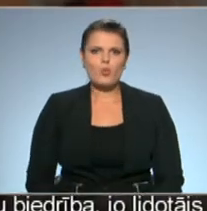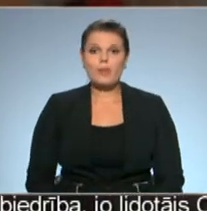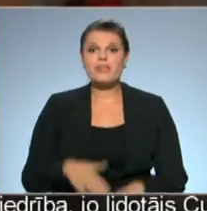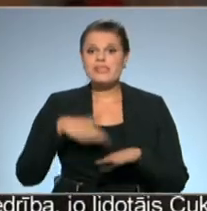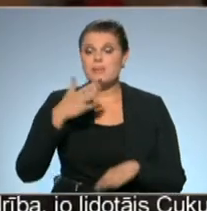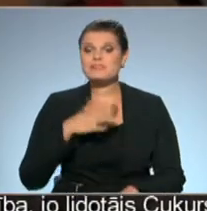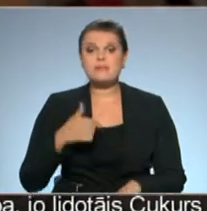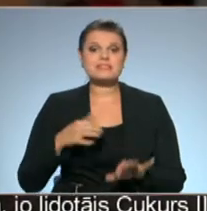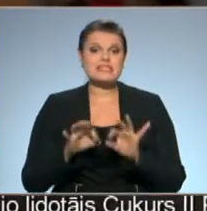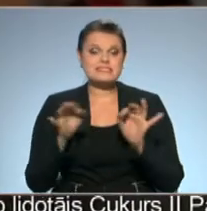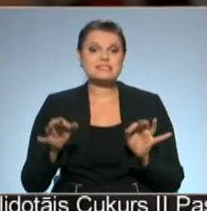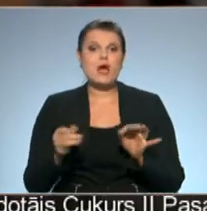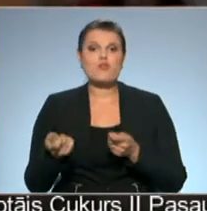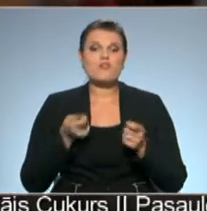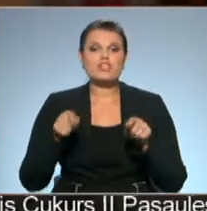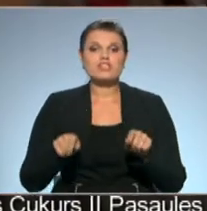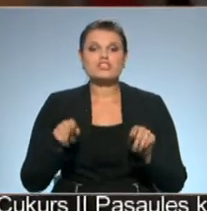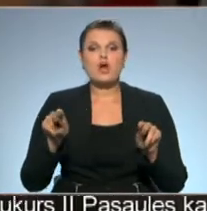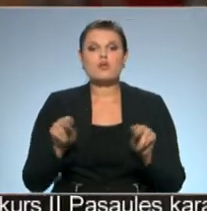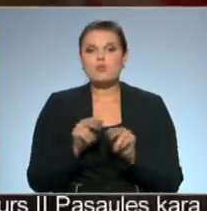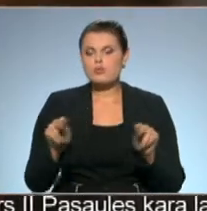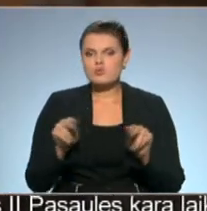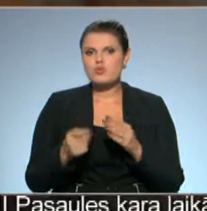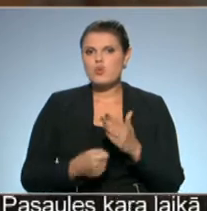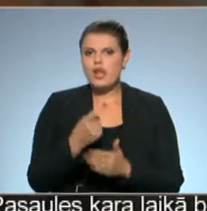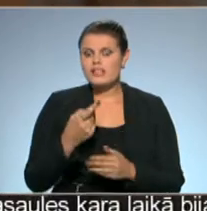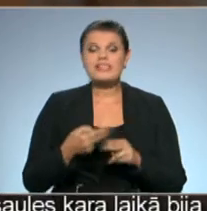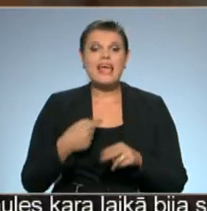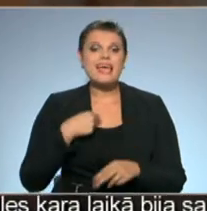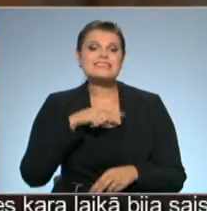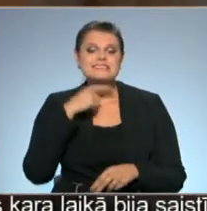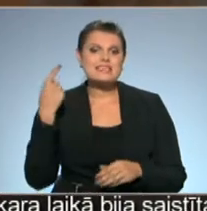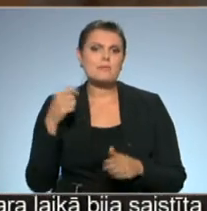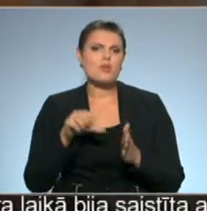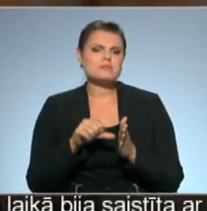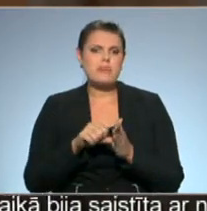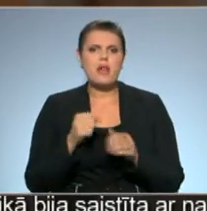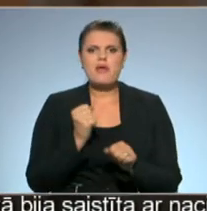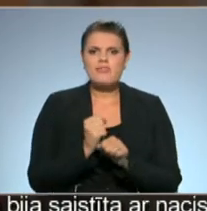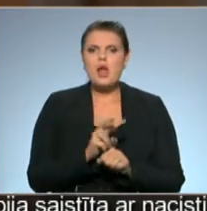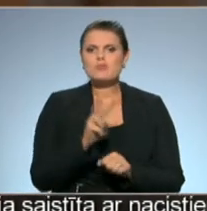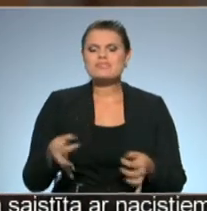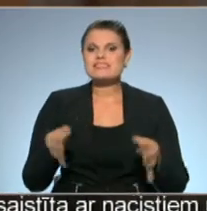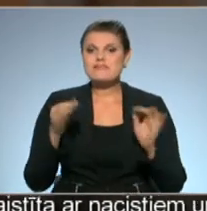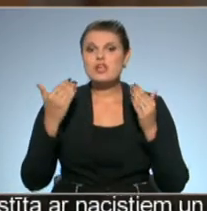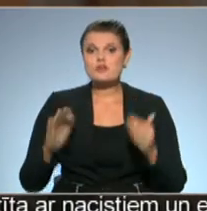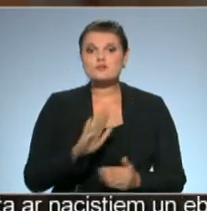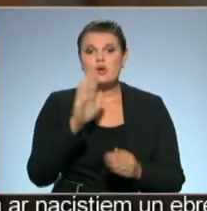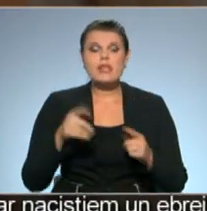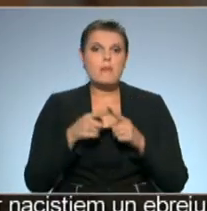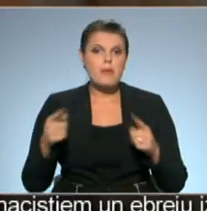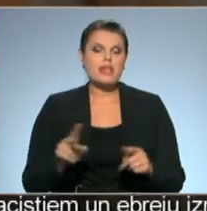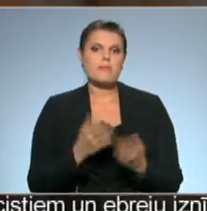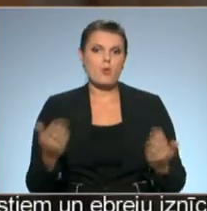Iemesls, kāpēc es sāku radīt šādu veidu mūziku, bija tas, ka es gribēju spēlēt darbus, kuri ir svarīgi šodienai, periodā, kurā es